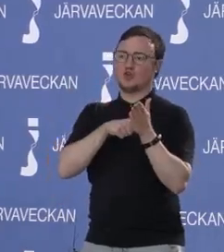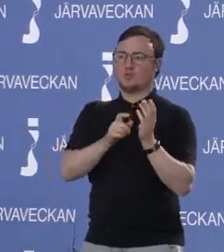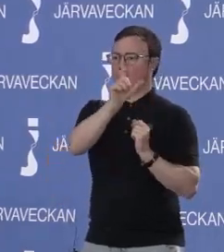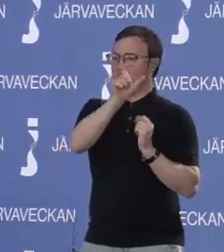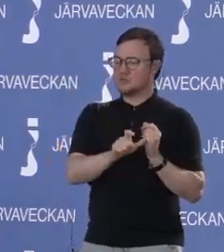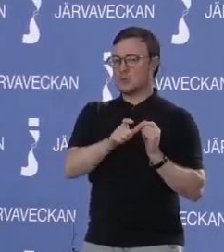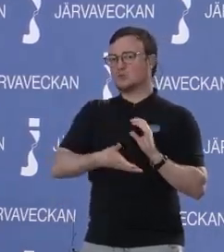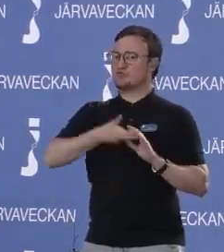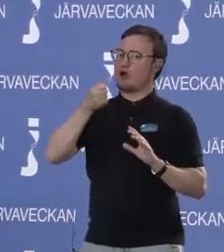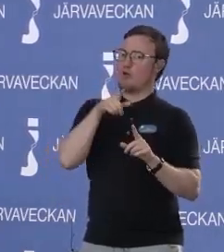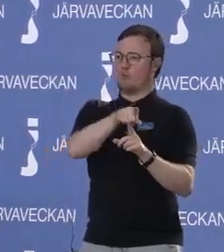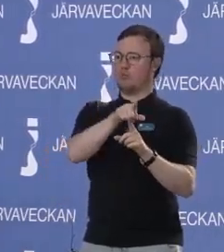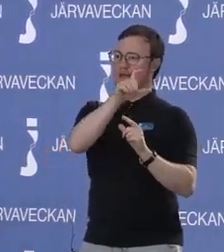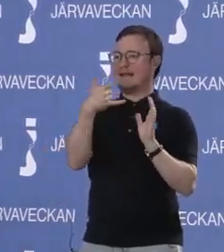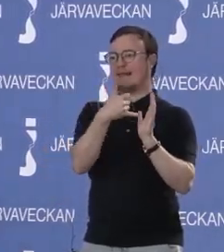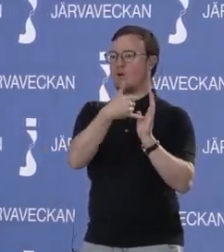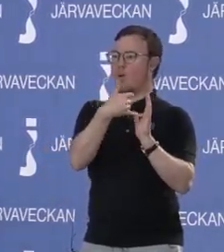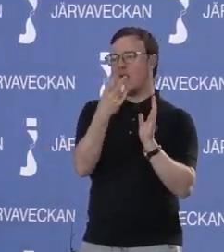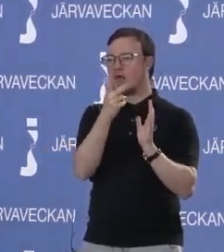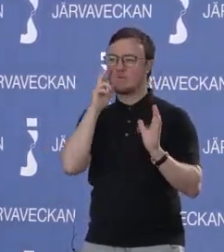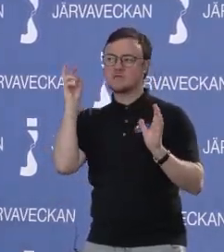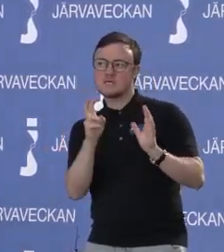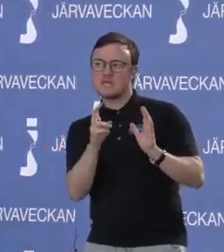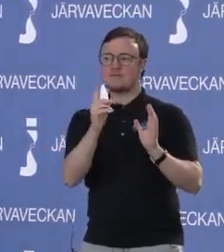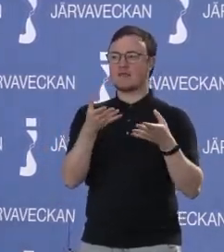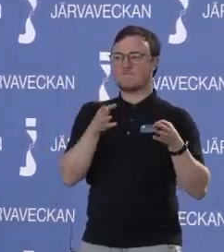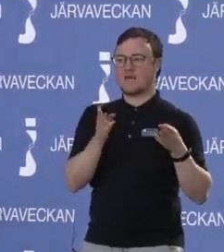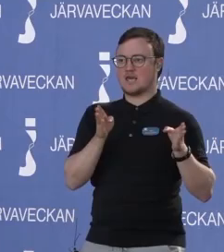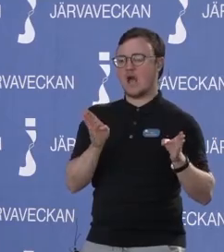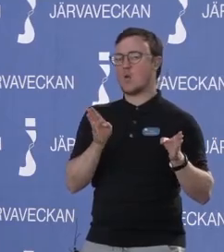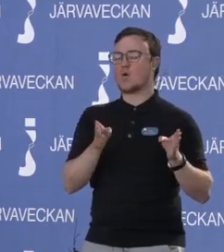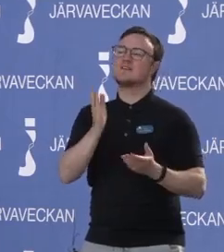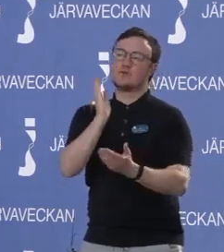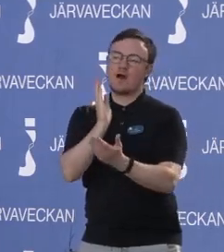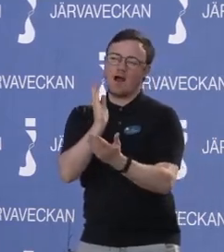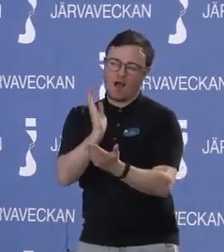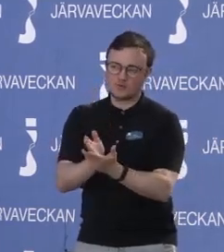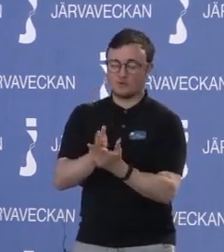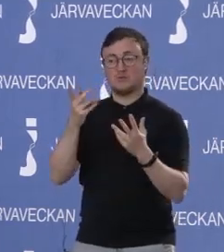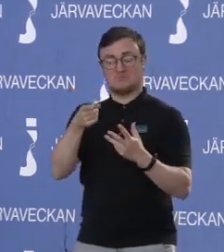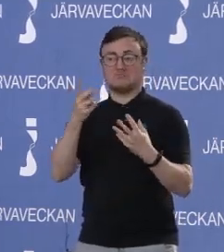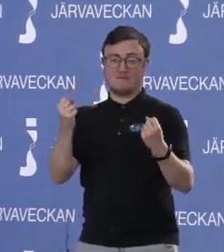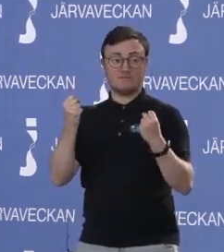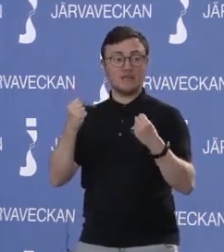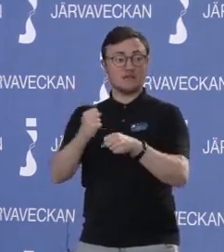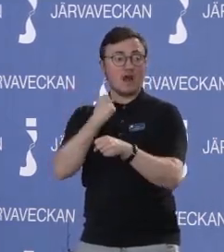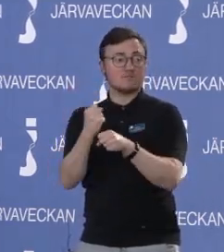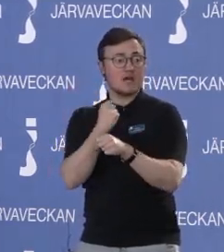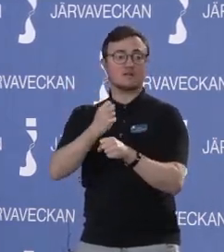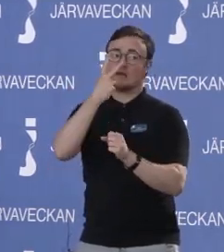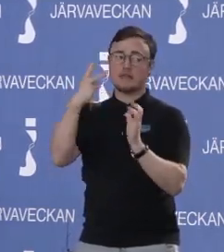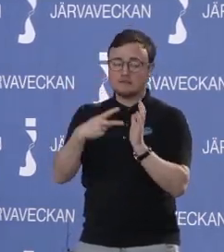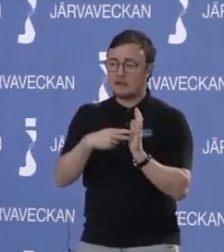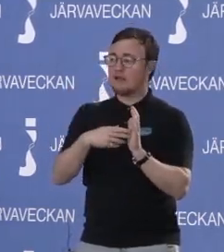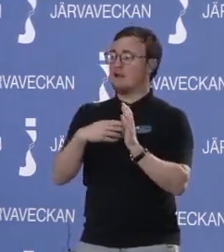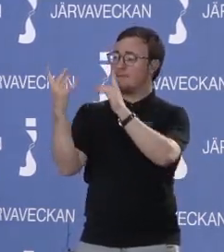här händelsen från ett annat håll eller annan vinkel. Så det ser vi absolut, och det är ett väldigt viktigt arbete just för att se till att människor